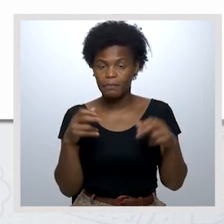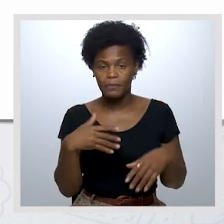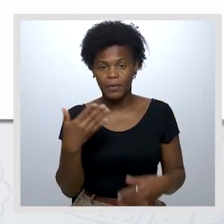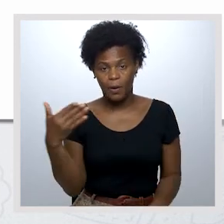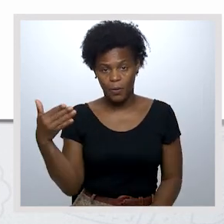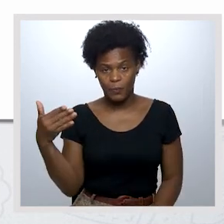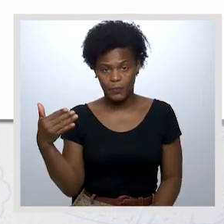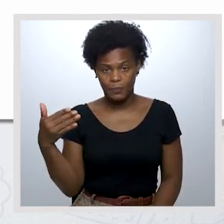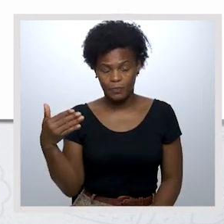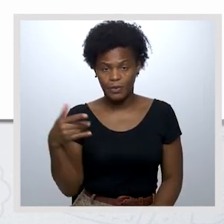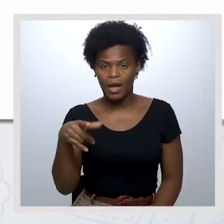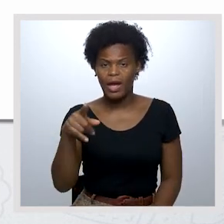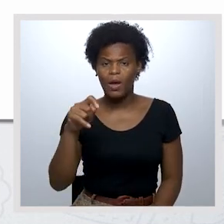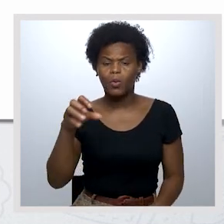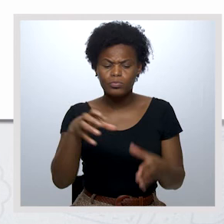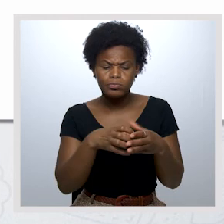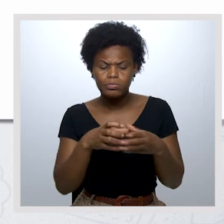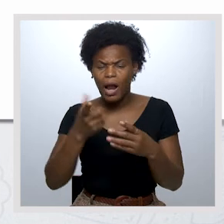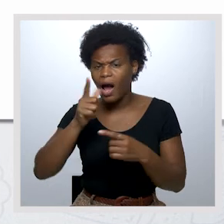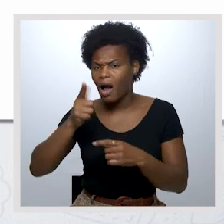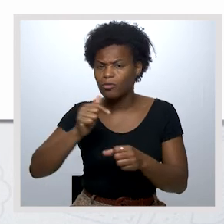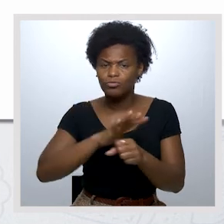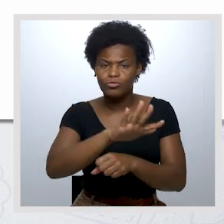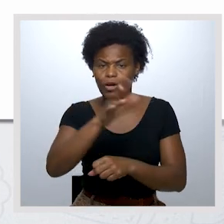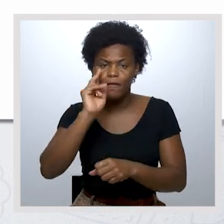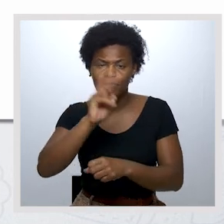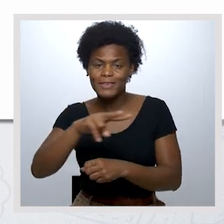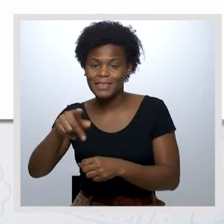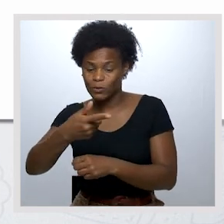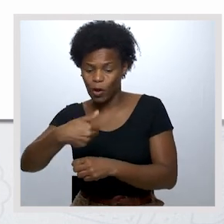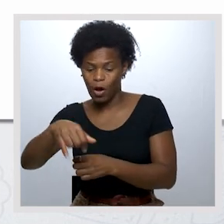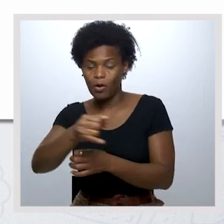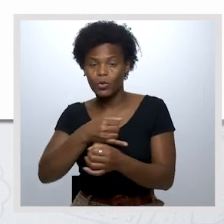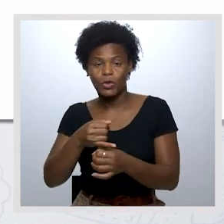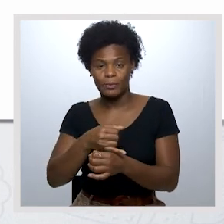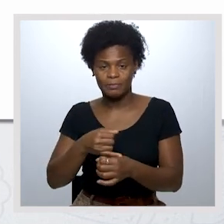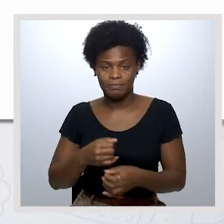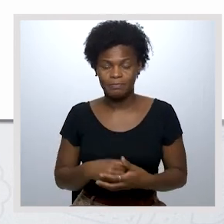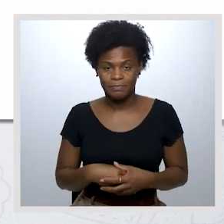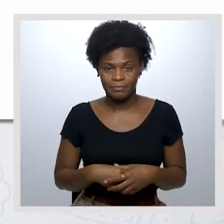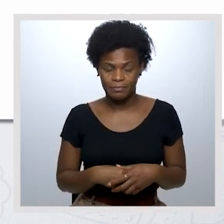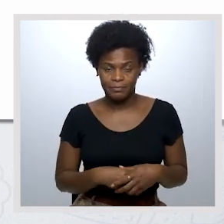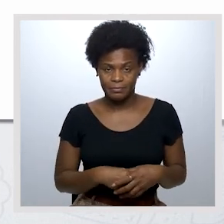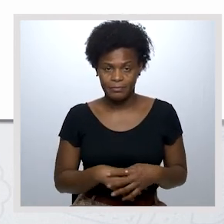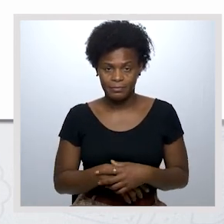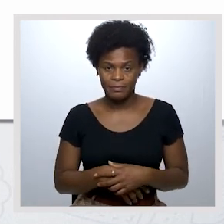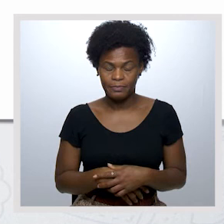1. L'équipage de l'Océan en visite sur notre île.